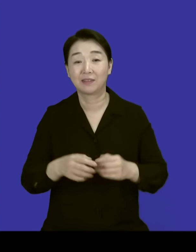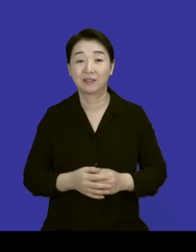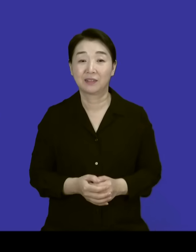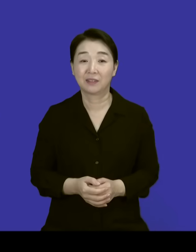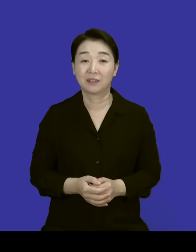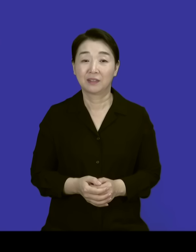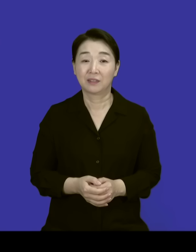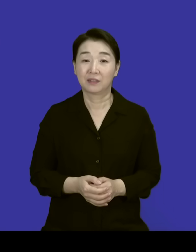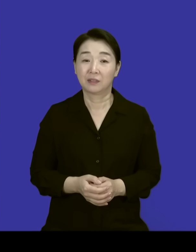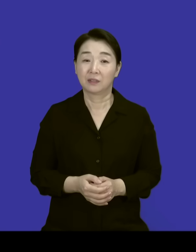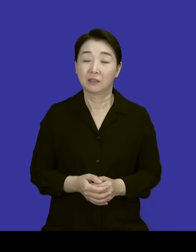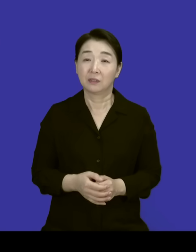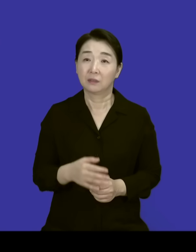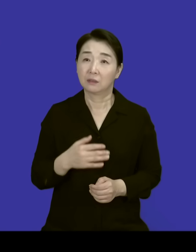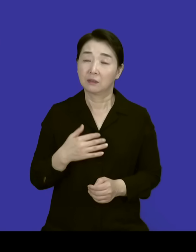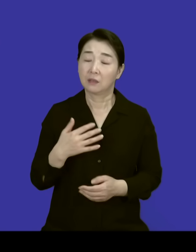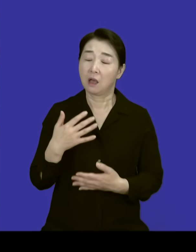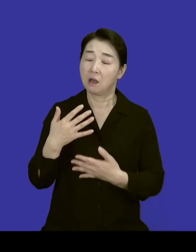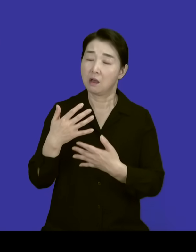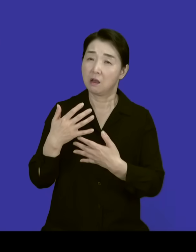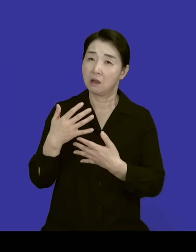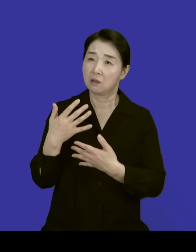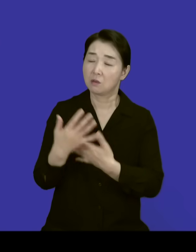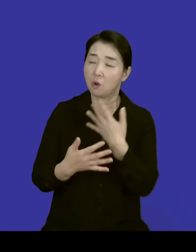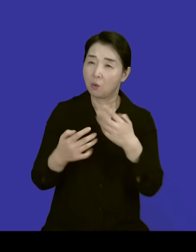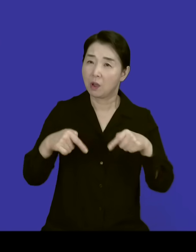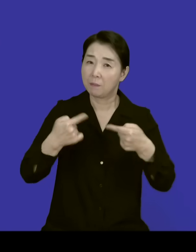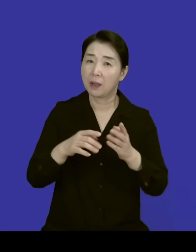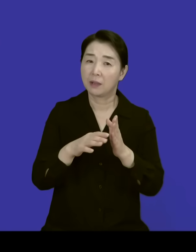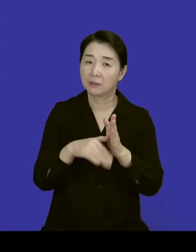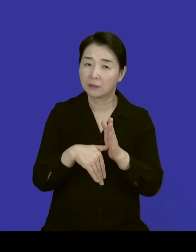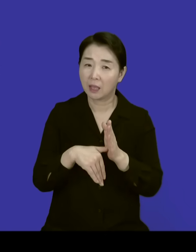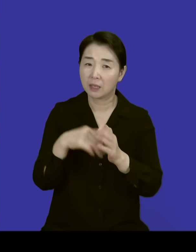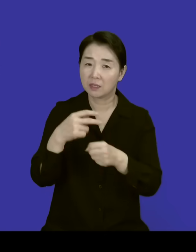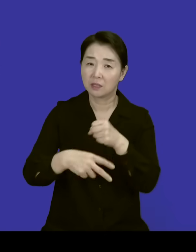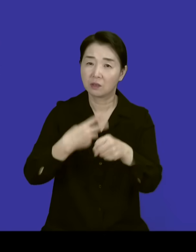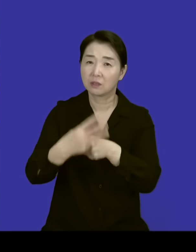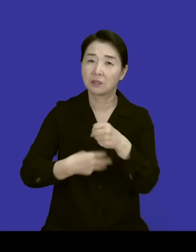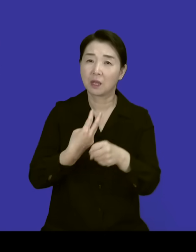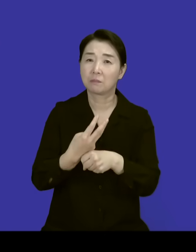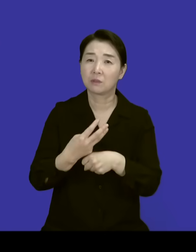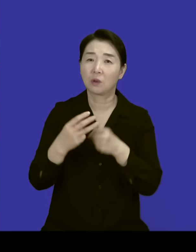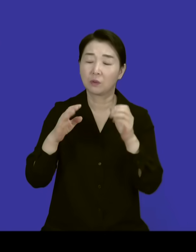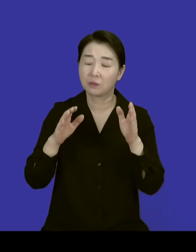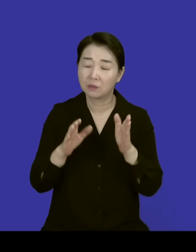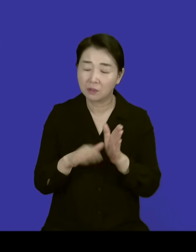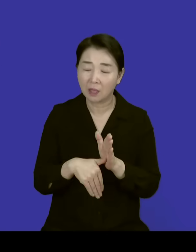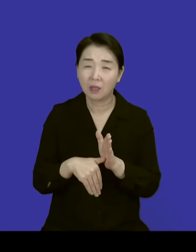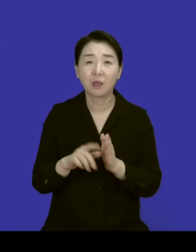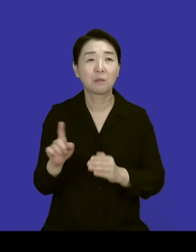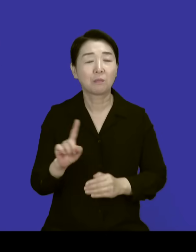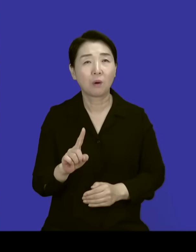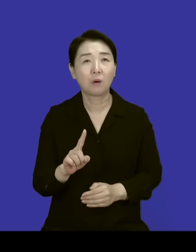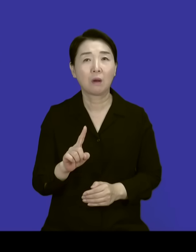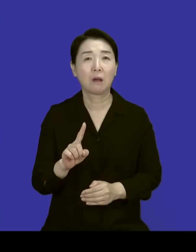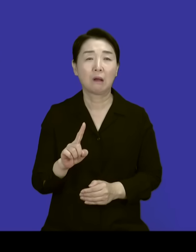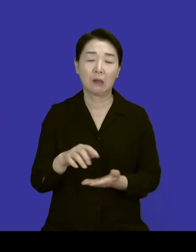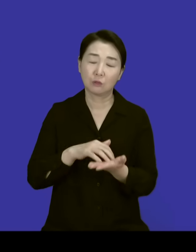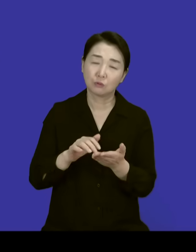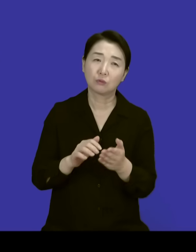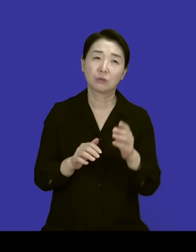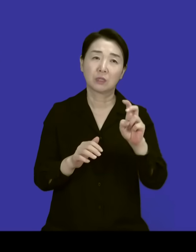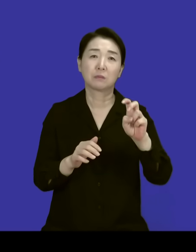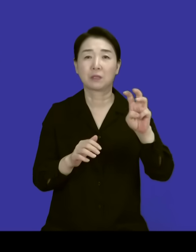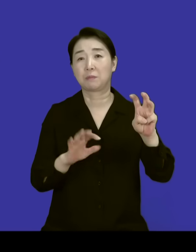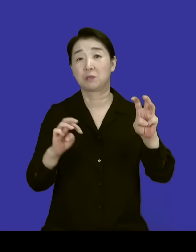한 2, 30편 찍었나? 많이 찍었네요. 네, 한 2년, 3년 동안. 어휴, 엄청 많이 2년, 찍었네요. 3년 동안 어린 영화를 많이 찍었죠. 그